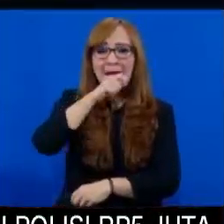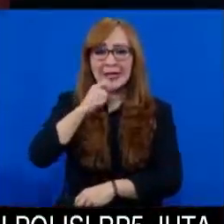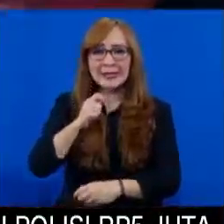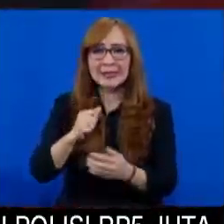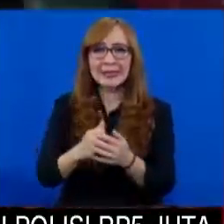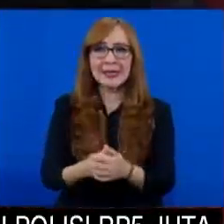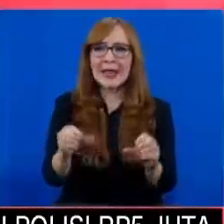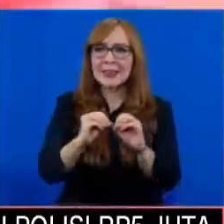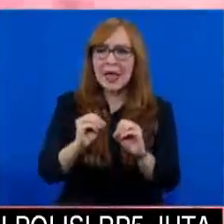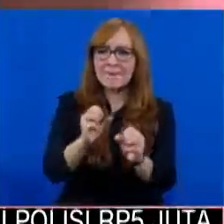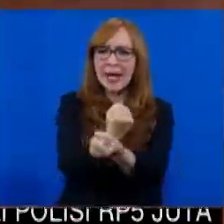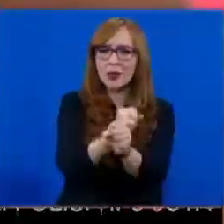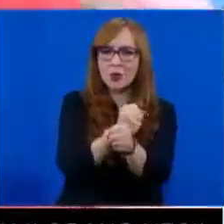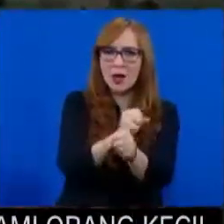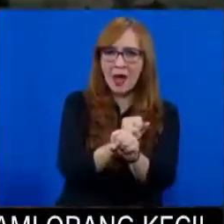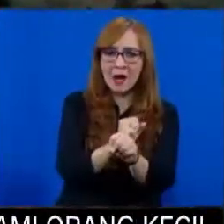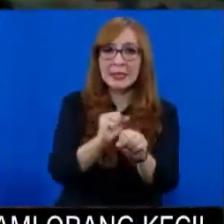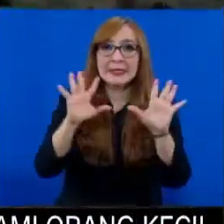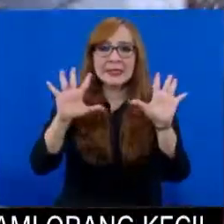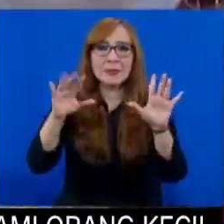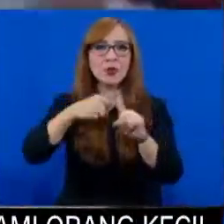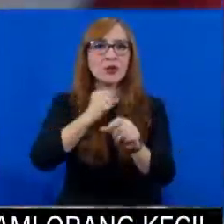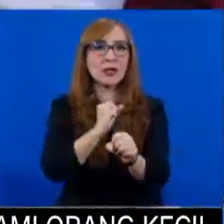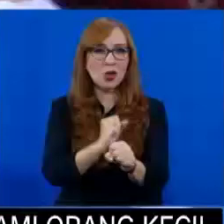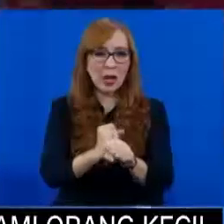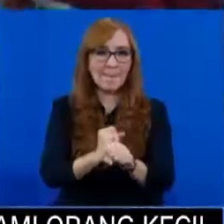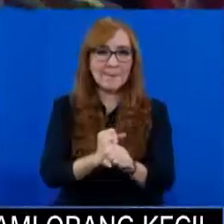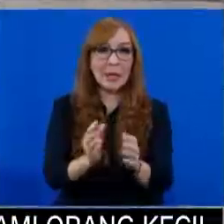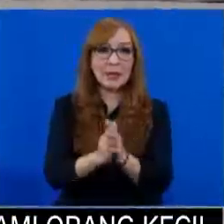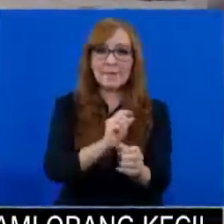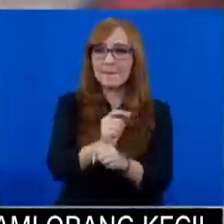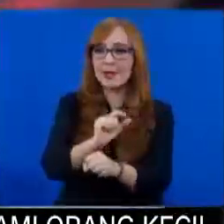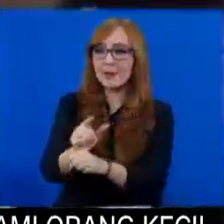lupa beli tusuk sate, tahu, lontong, sampai mie kuning.